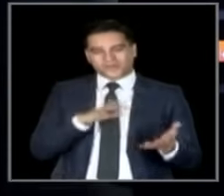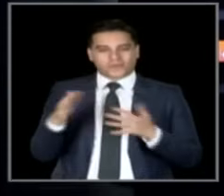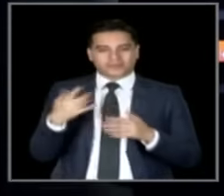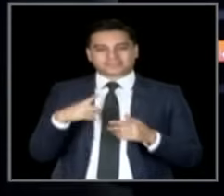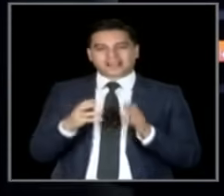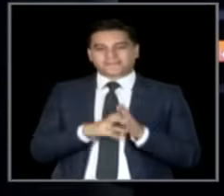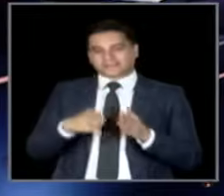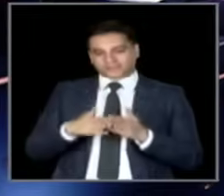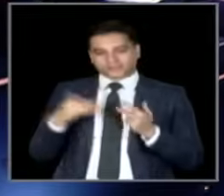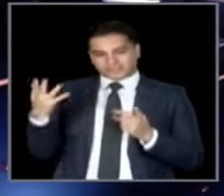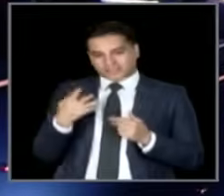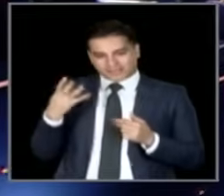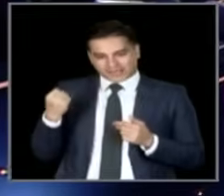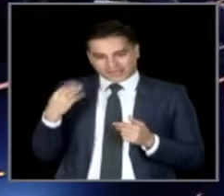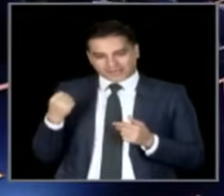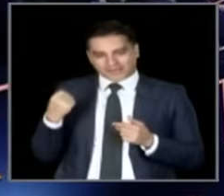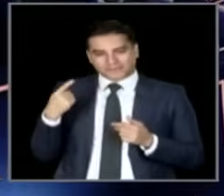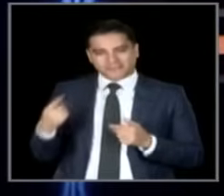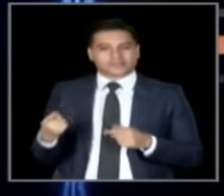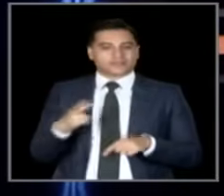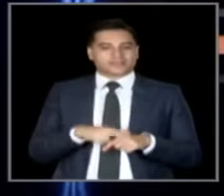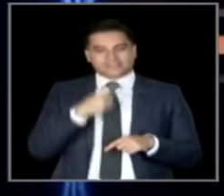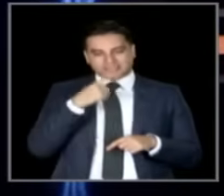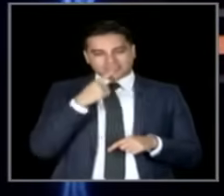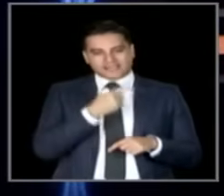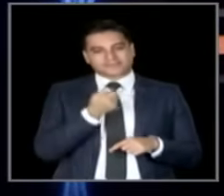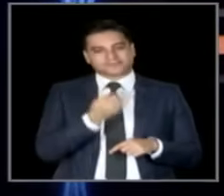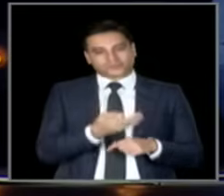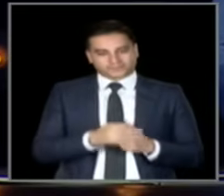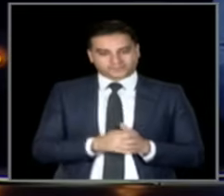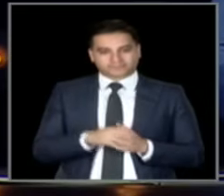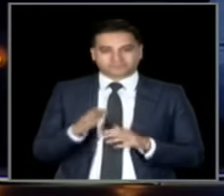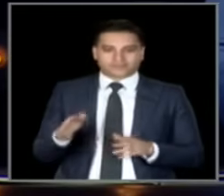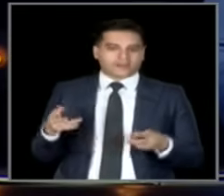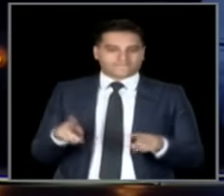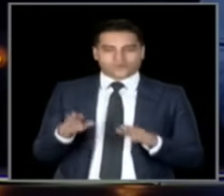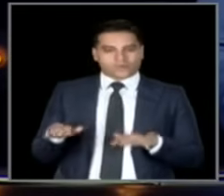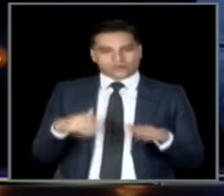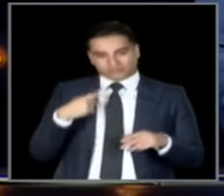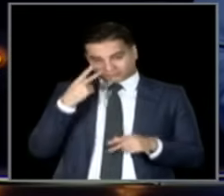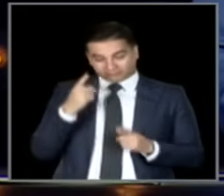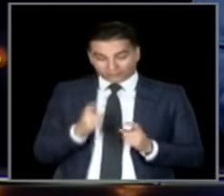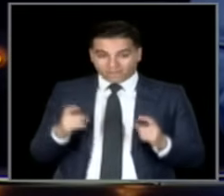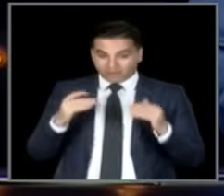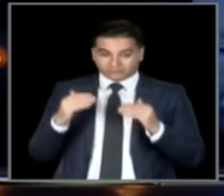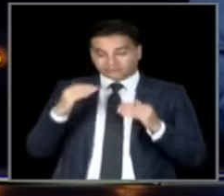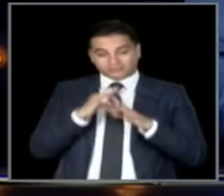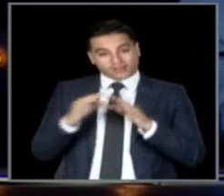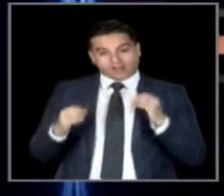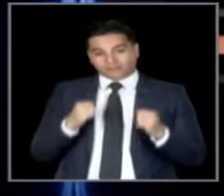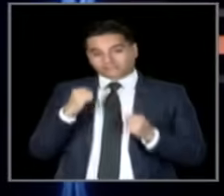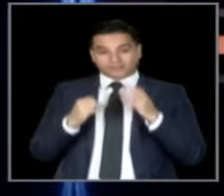السويس 40، جامعة اسكندرية 35. زي ما توقعنا، مباراة